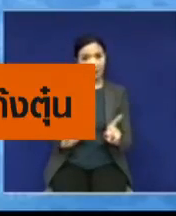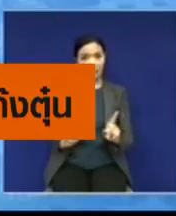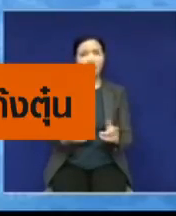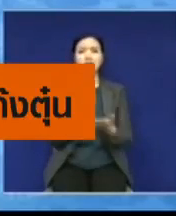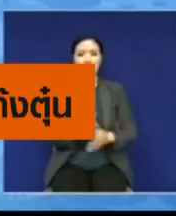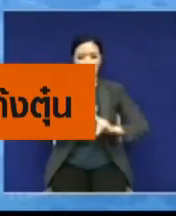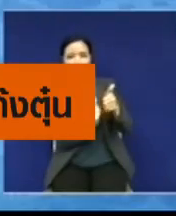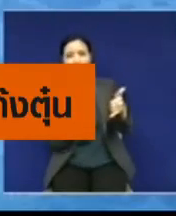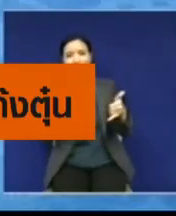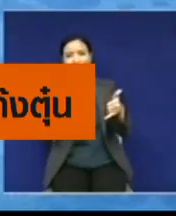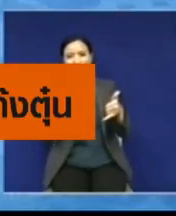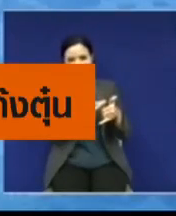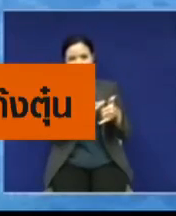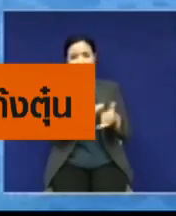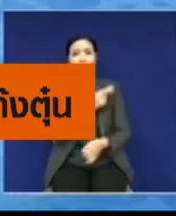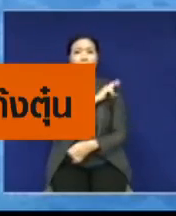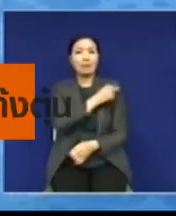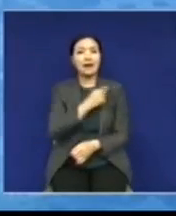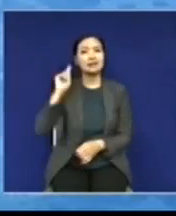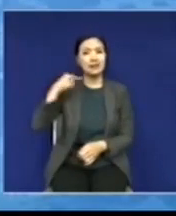ของตัวเองนะครับ